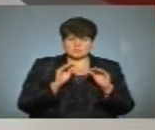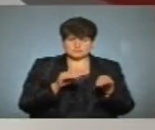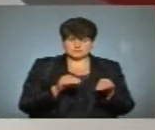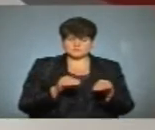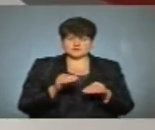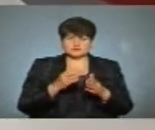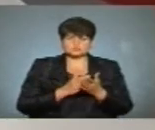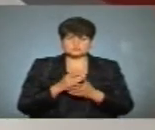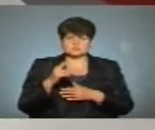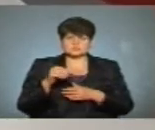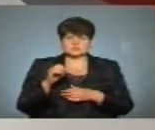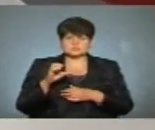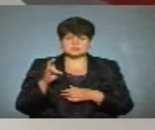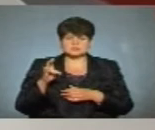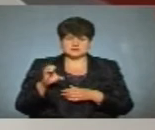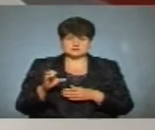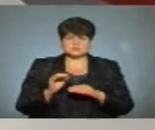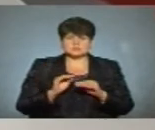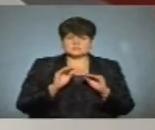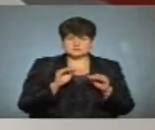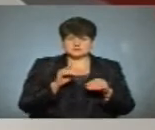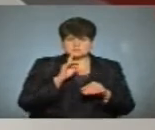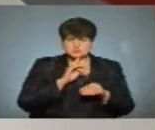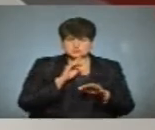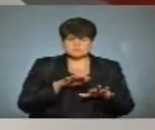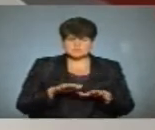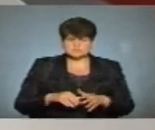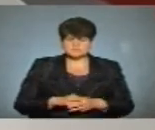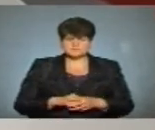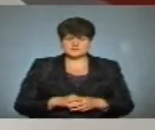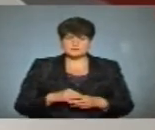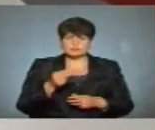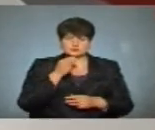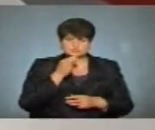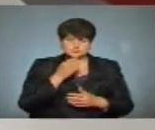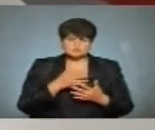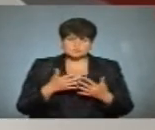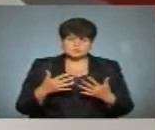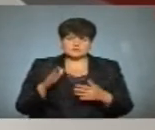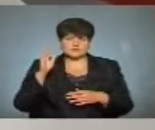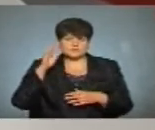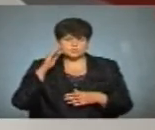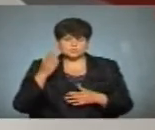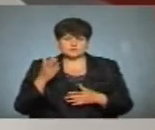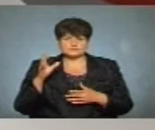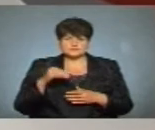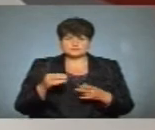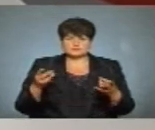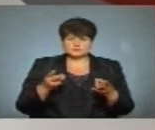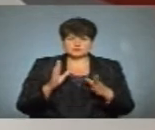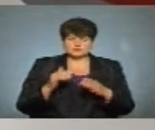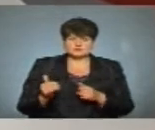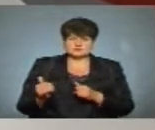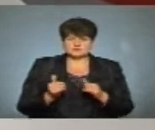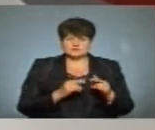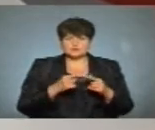ДСНС виставляє тимчасові місця перебування людей, продуктами, а також водою і всім необхідним буде